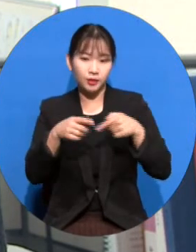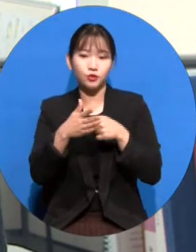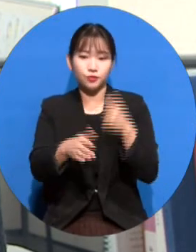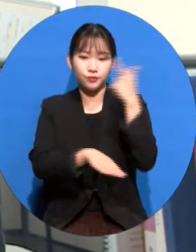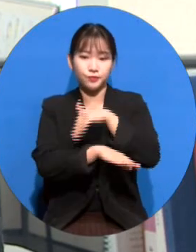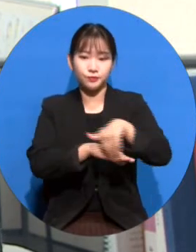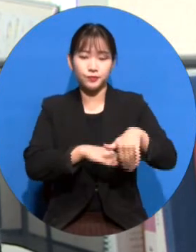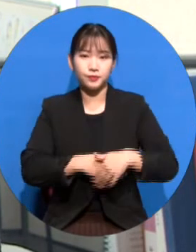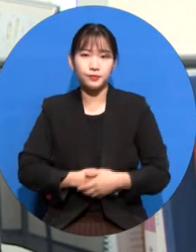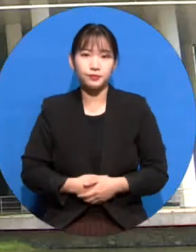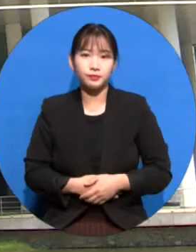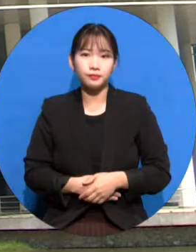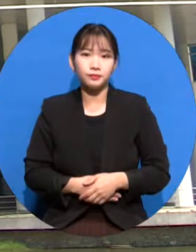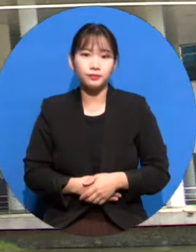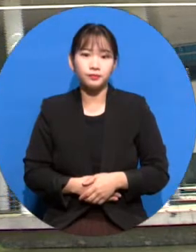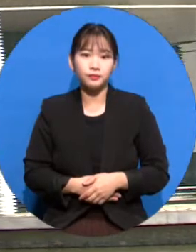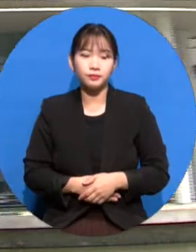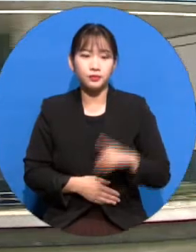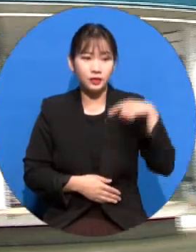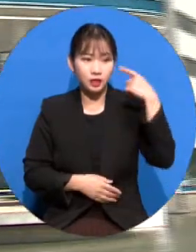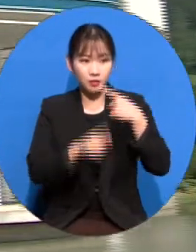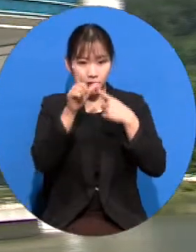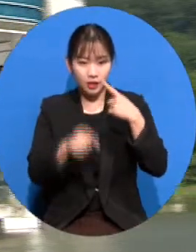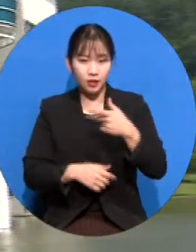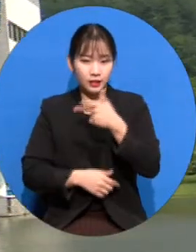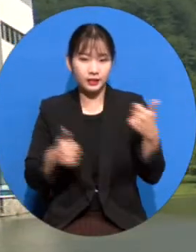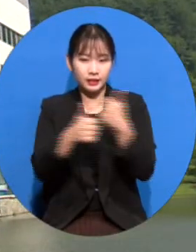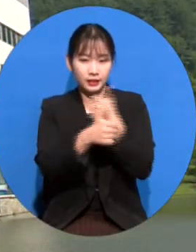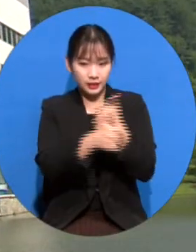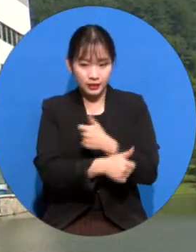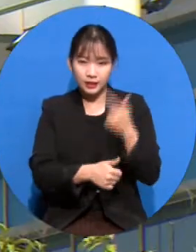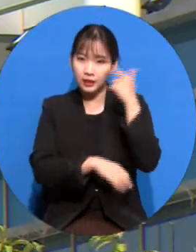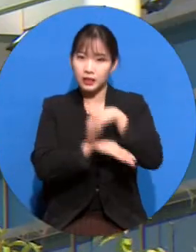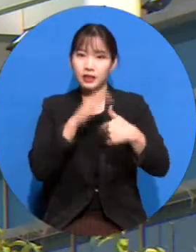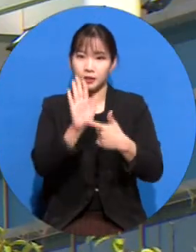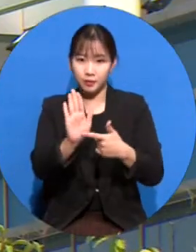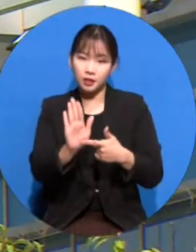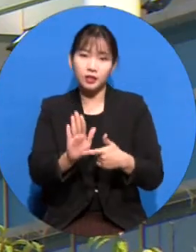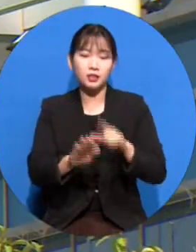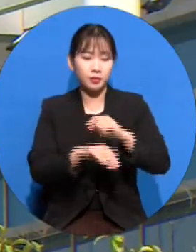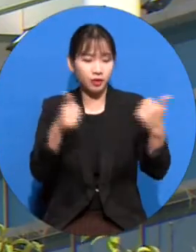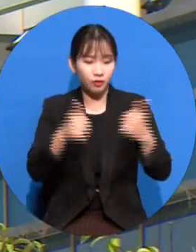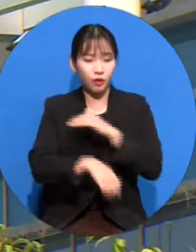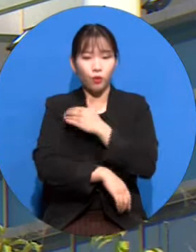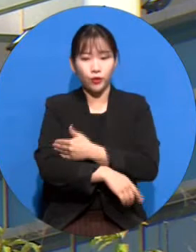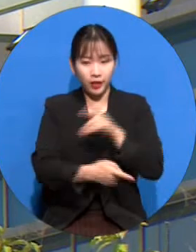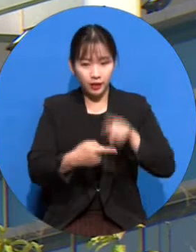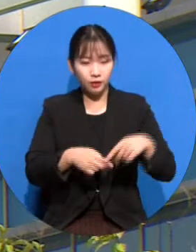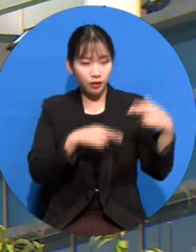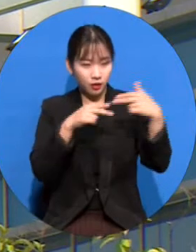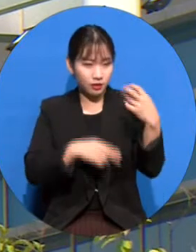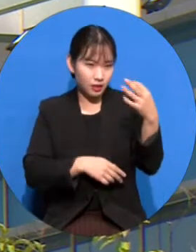추진해 나갈 계획입니다. 다음 달 대규모 인사이동이 예고된 가운데 지방의회가 권한만큼 견제와